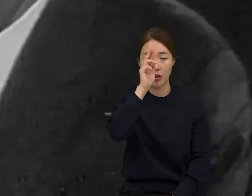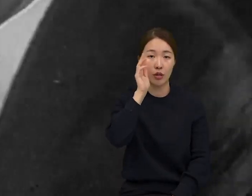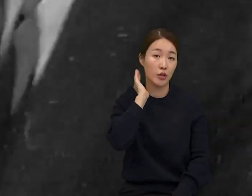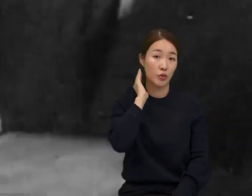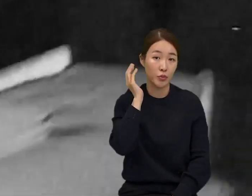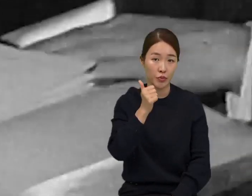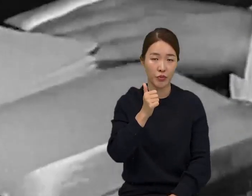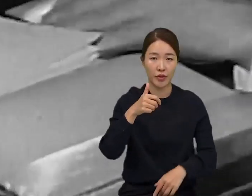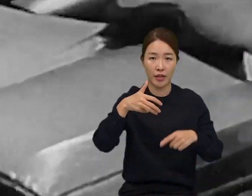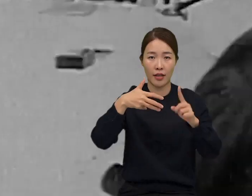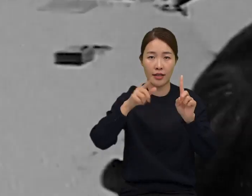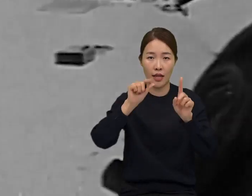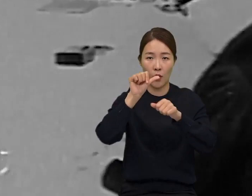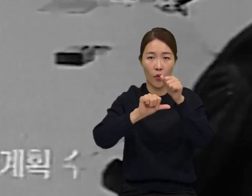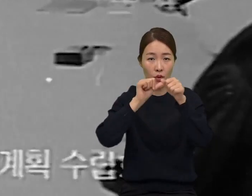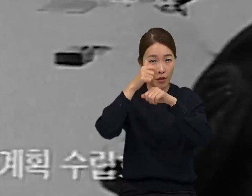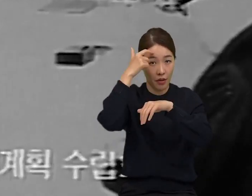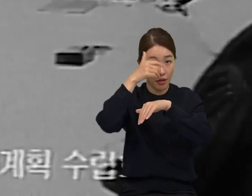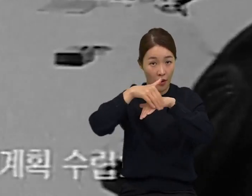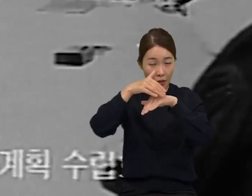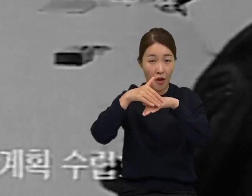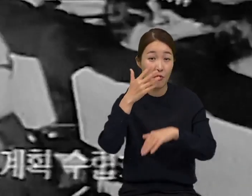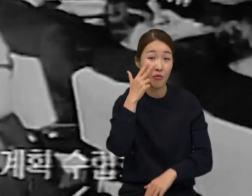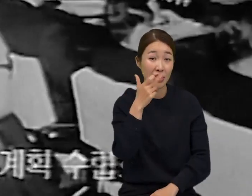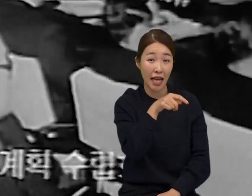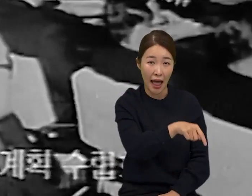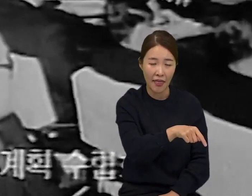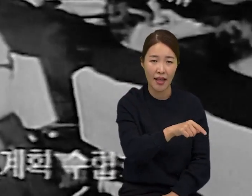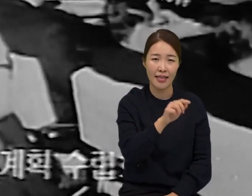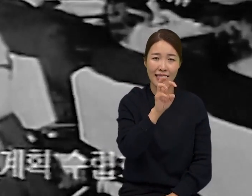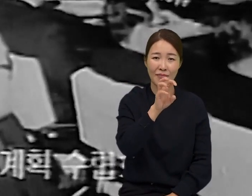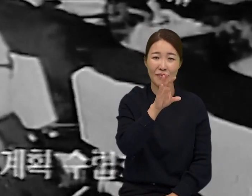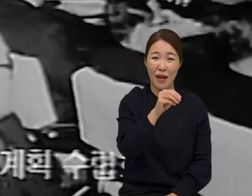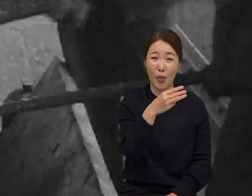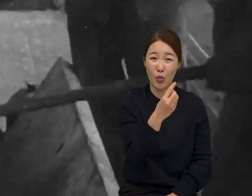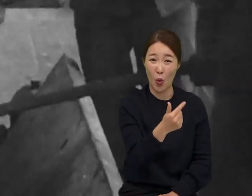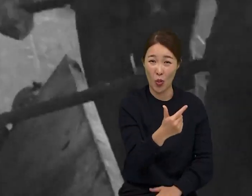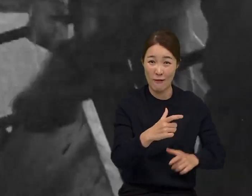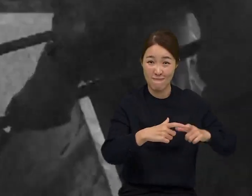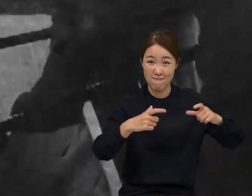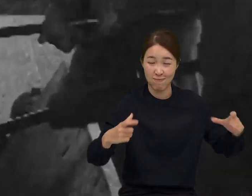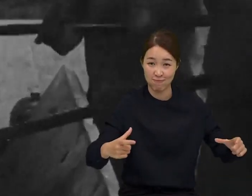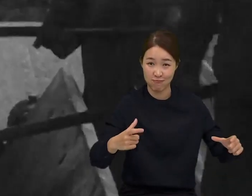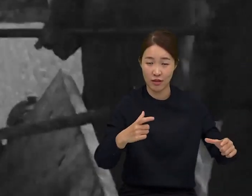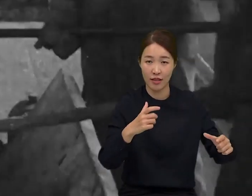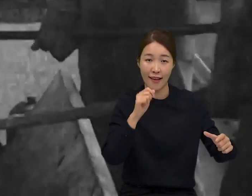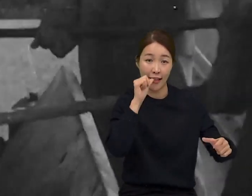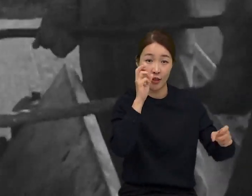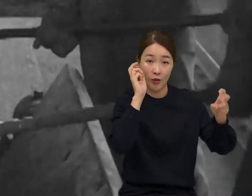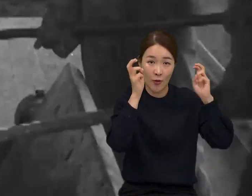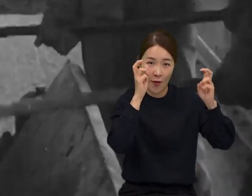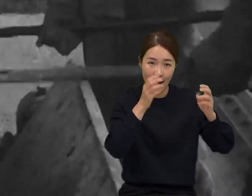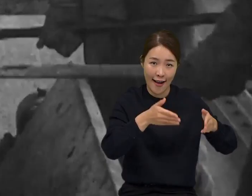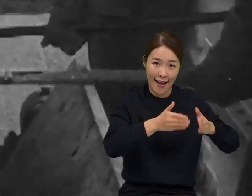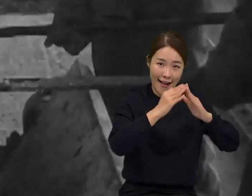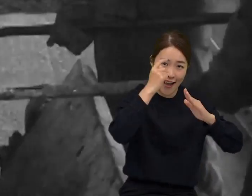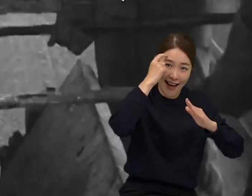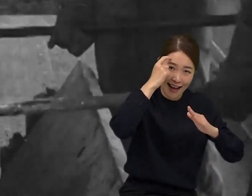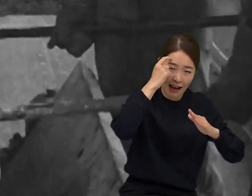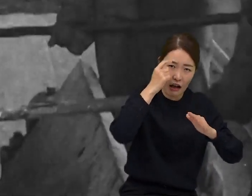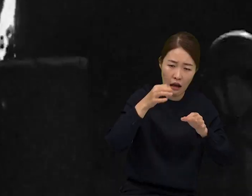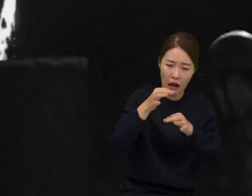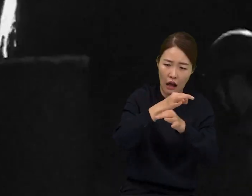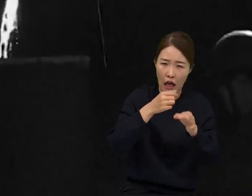박정희 정부는 제1차 5개년 계획에서 울산에 연산 30만 톤 규모로 제철소를 건설하려